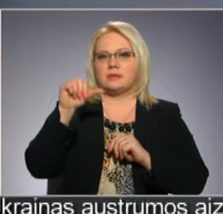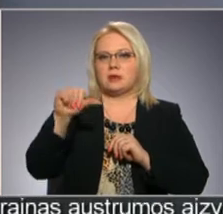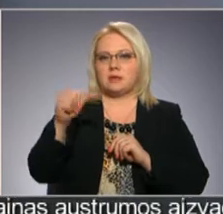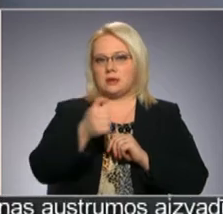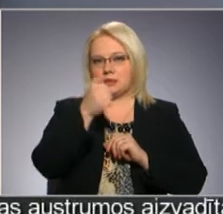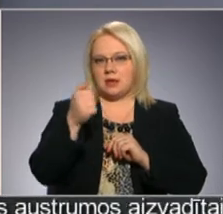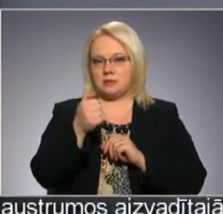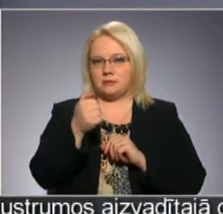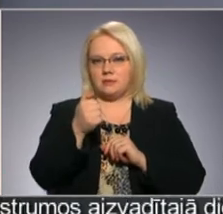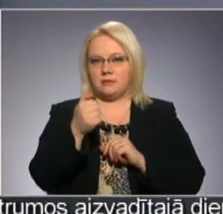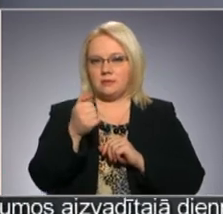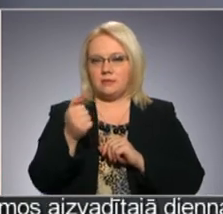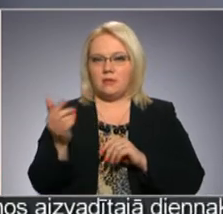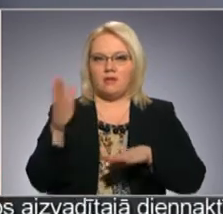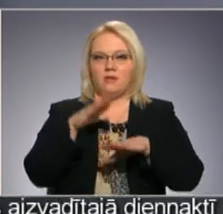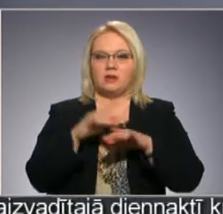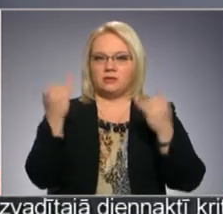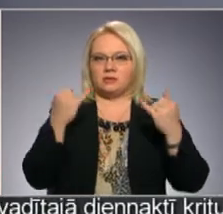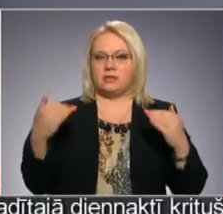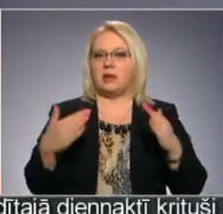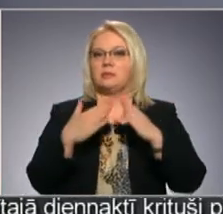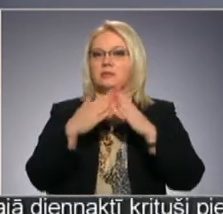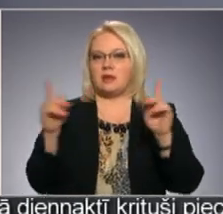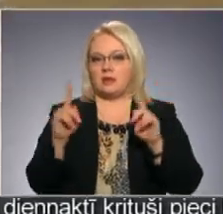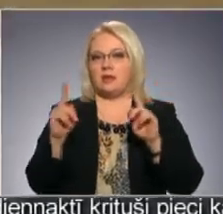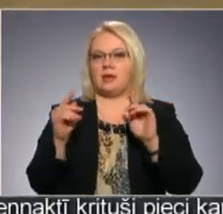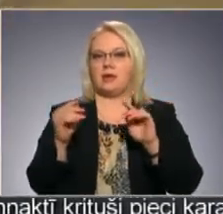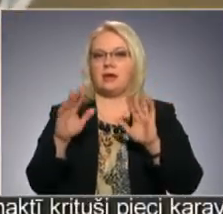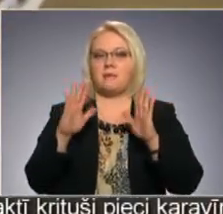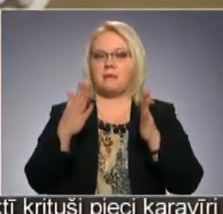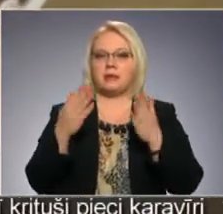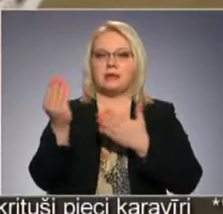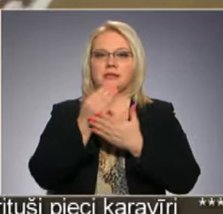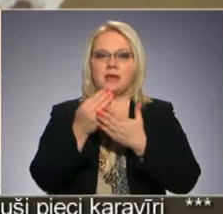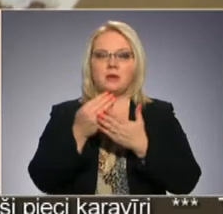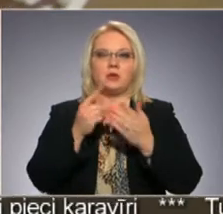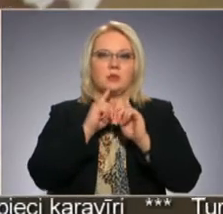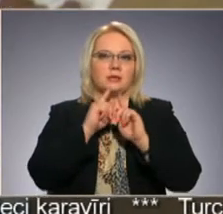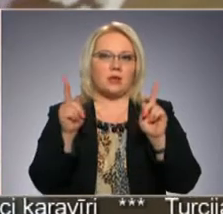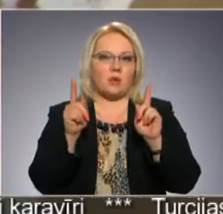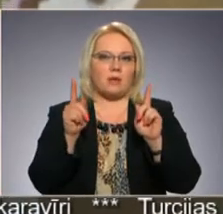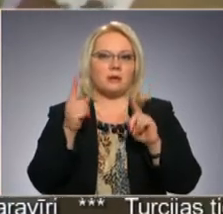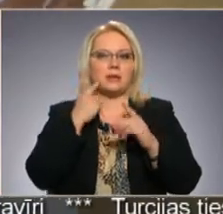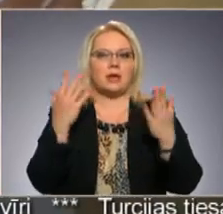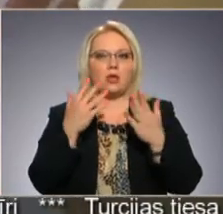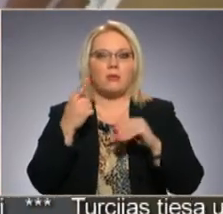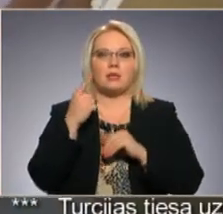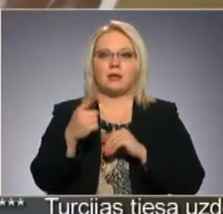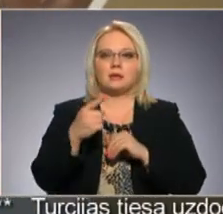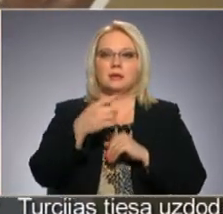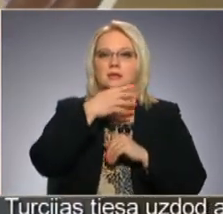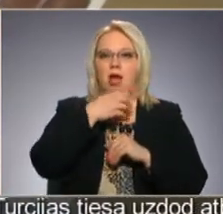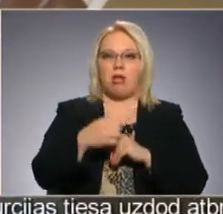Gads. Un virsū ir tie Ziemassvētki. Bet zīmējums ir ļoti saudabīgs. Tad jādomā, vai tas ir